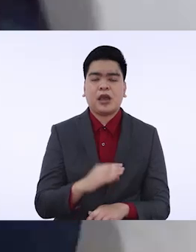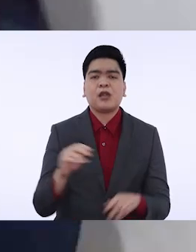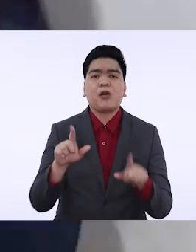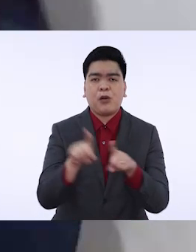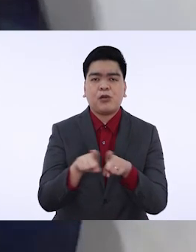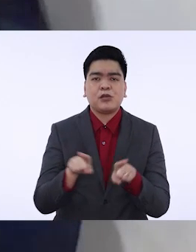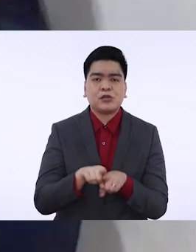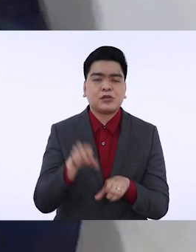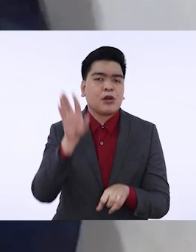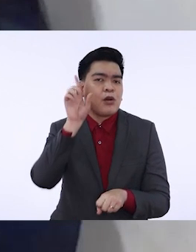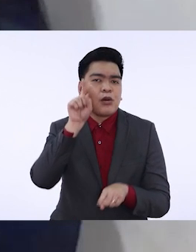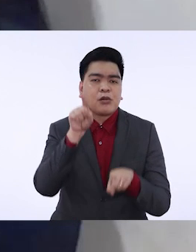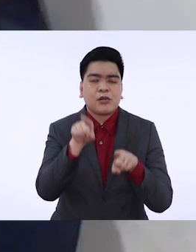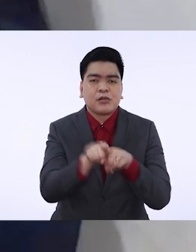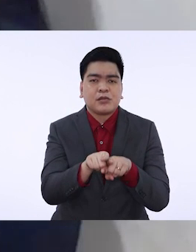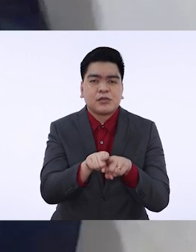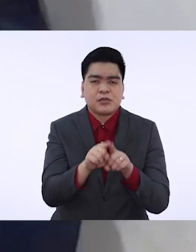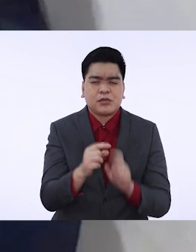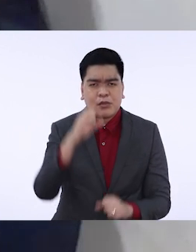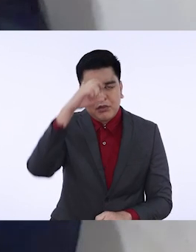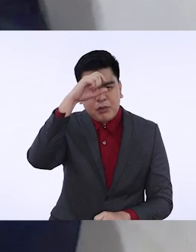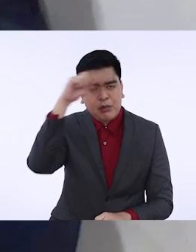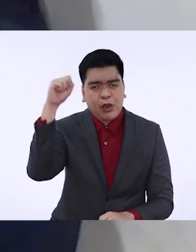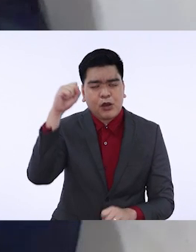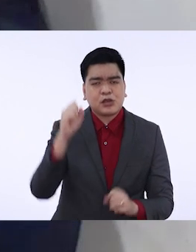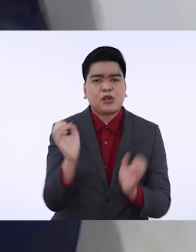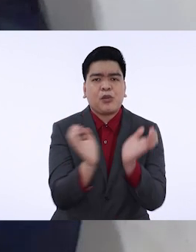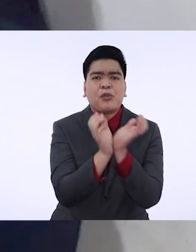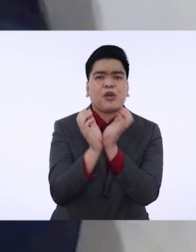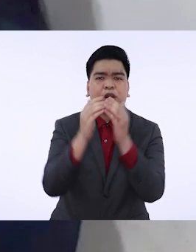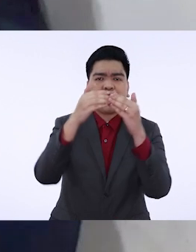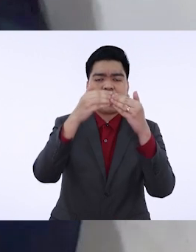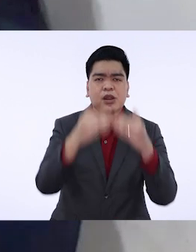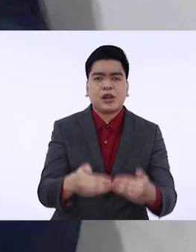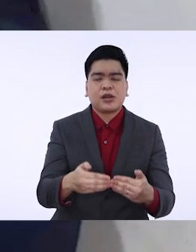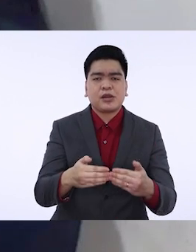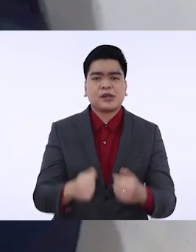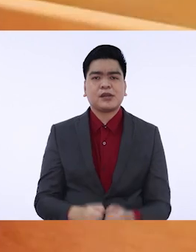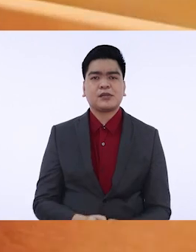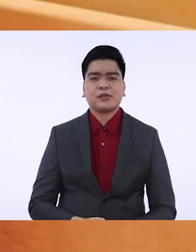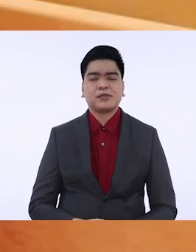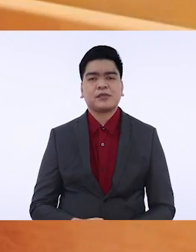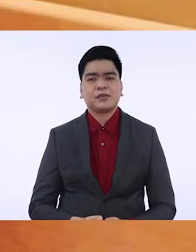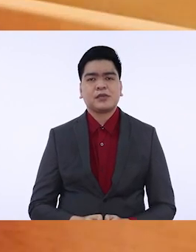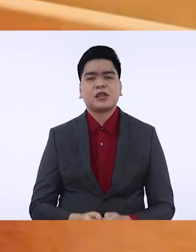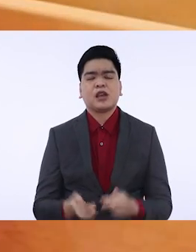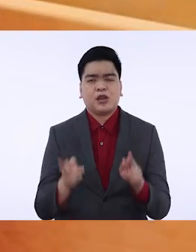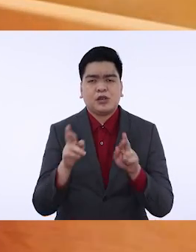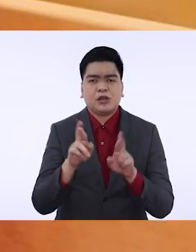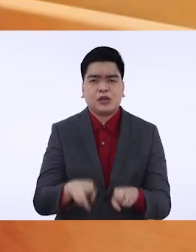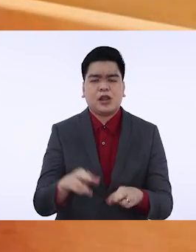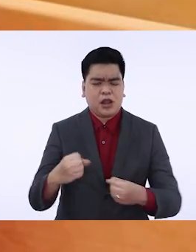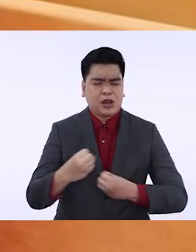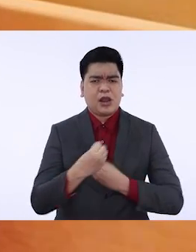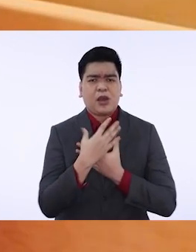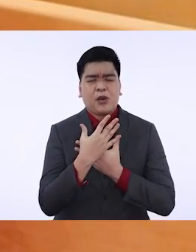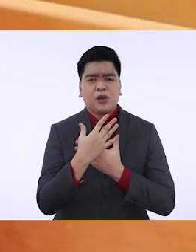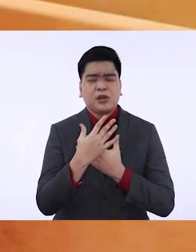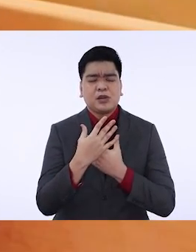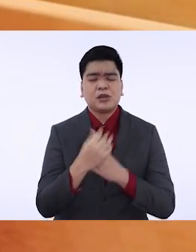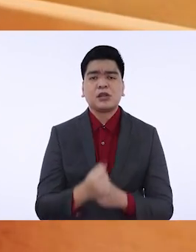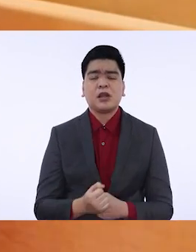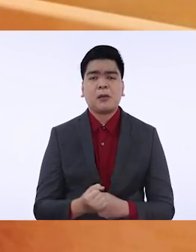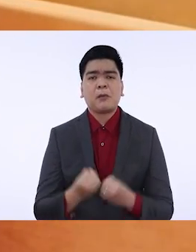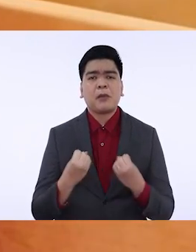mga kapatid sa Iglesia ni Cristo dahil sa pinatupad na total lockdown sa bansa. Nagdulot ito ng pangamba at takot